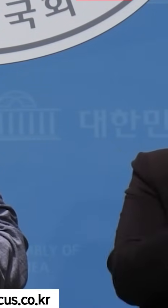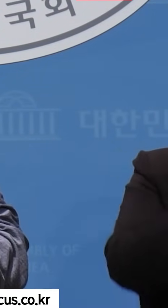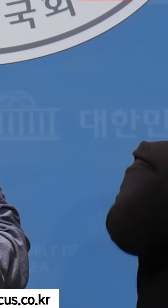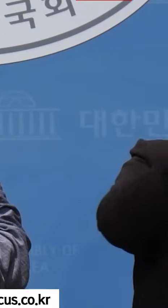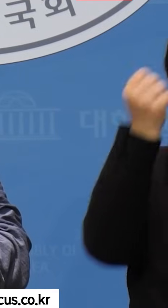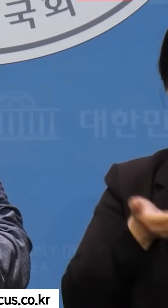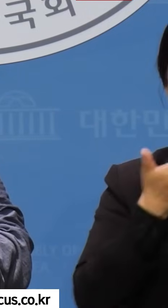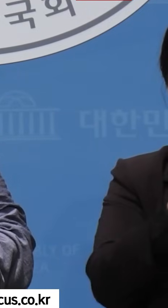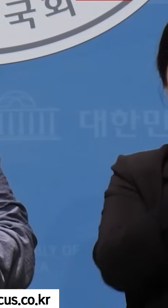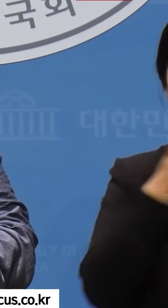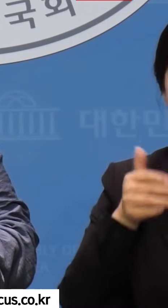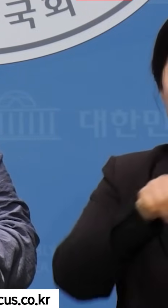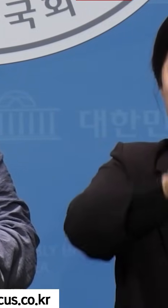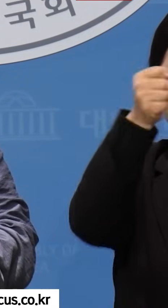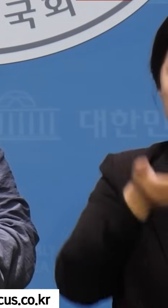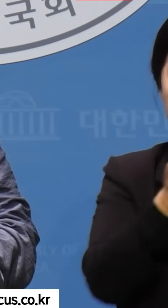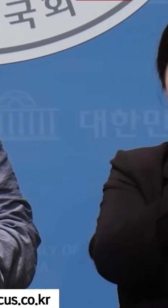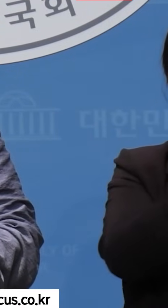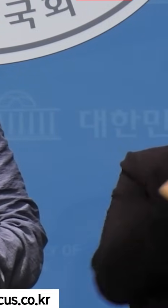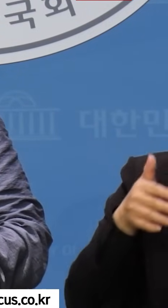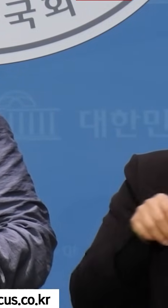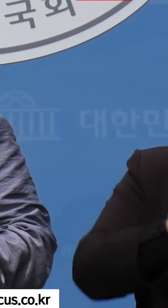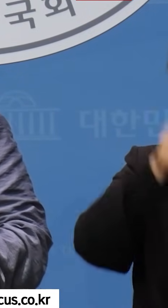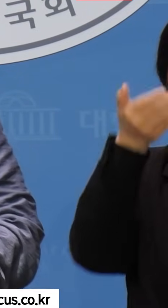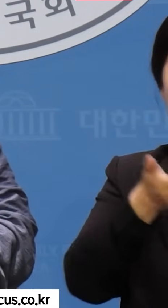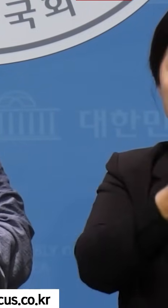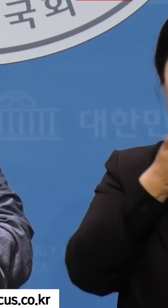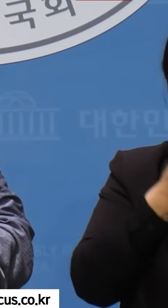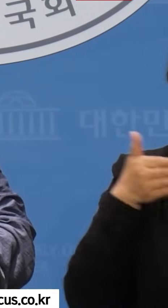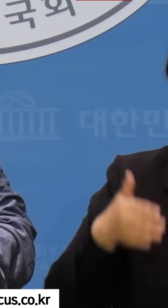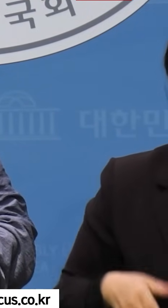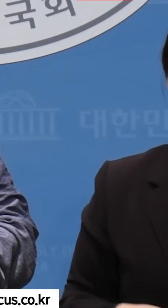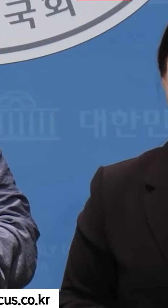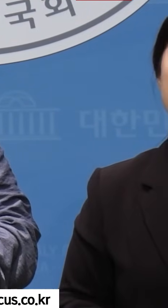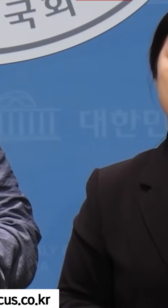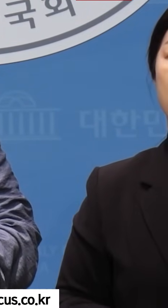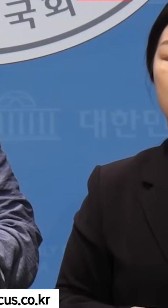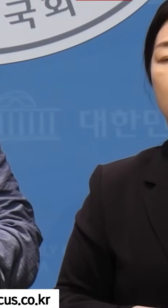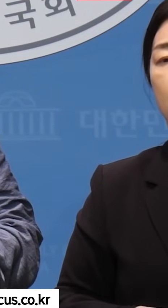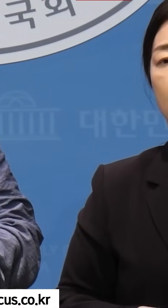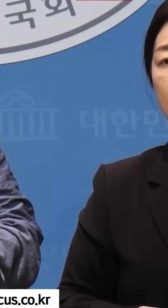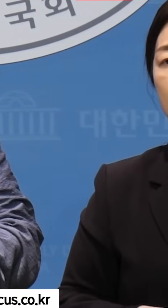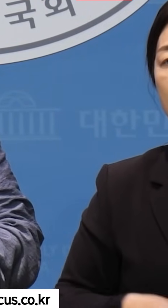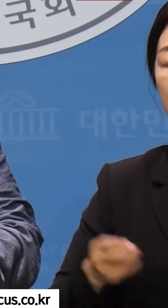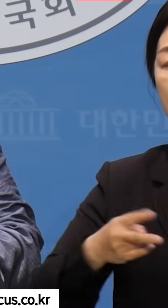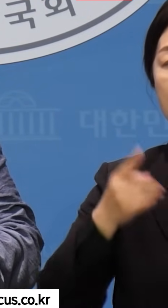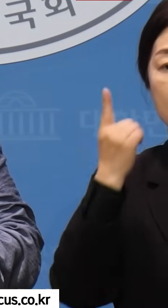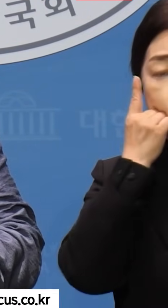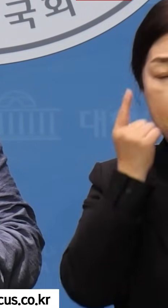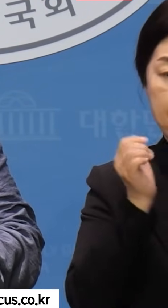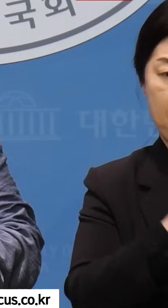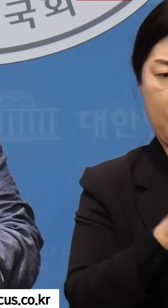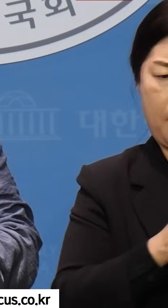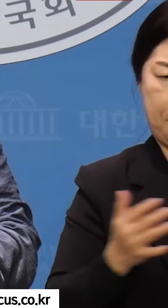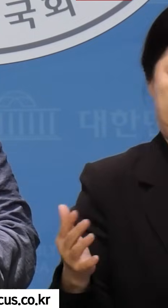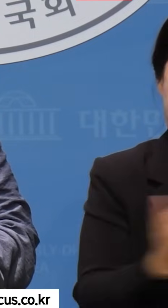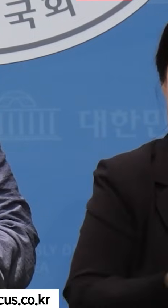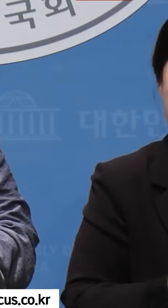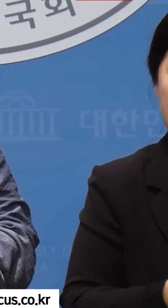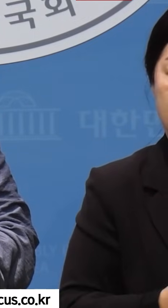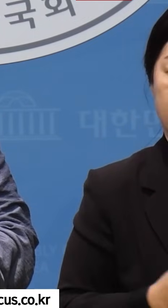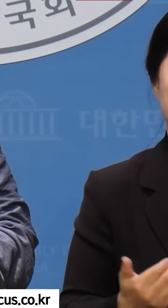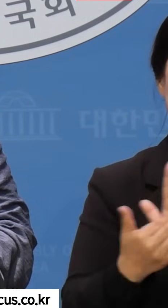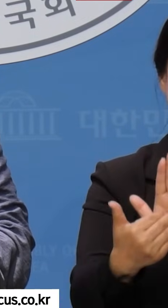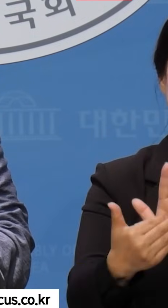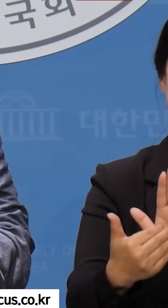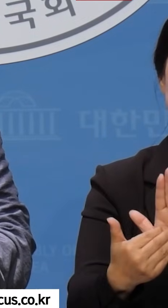어떤 수없이 많은 범죄 비리 증거가 있을까 봐 비번을 공개하지 않고 있는 한동훈과 아예 휴대폰 압색을 막아버리니